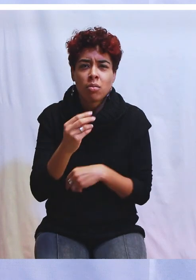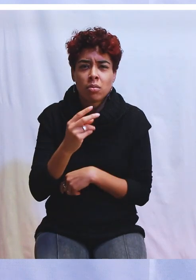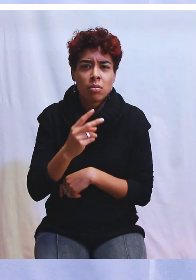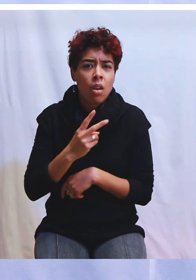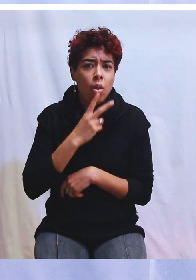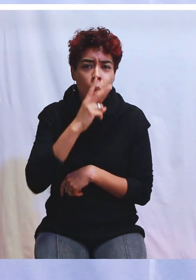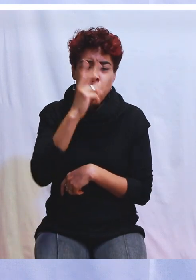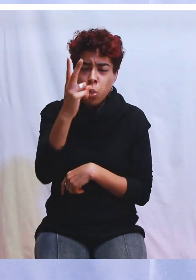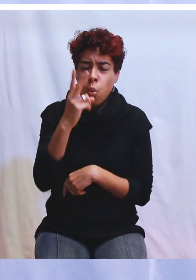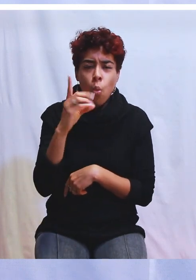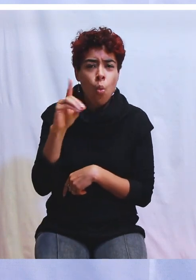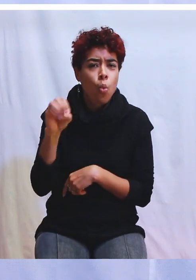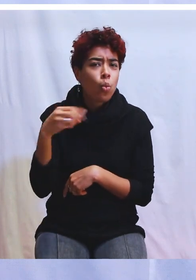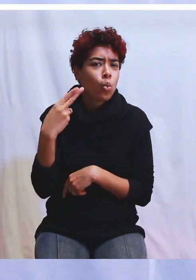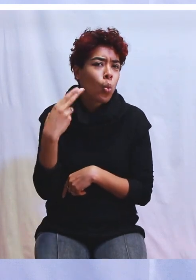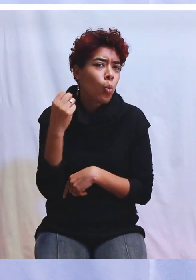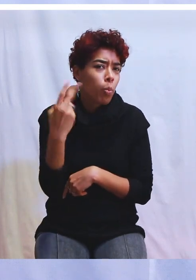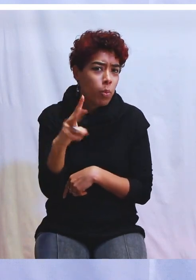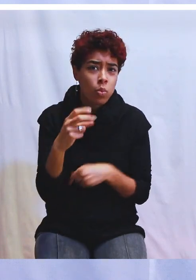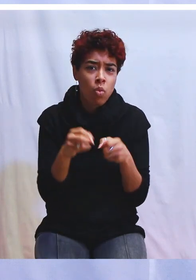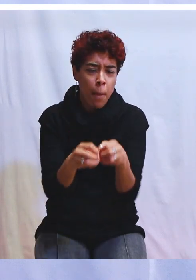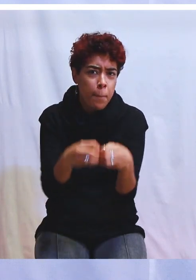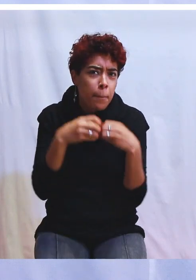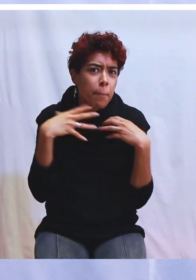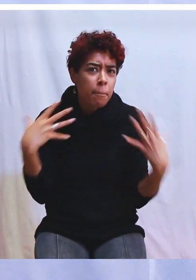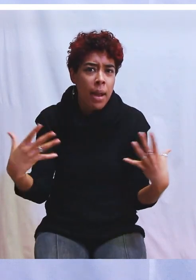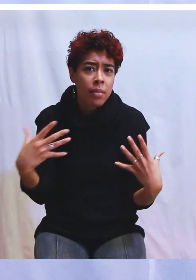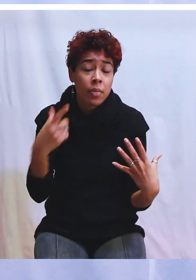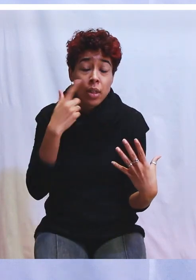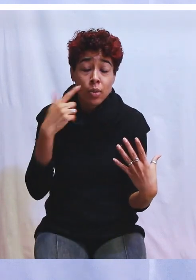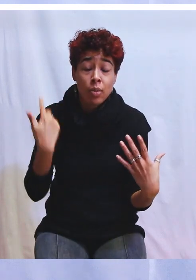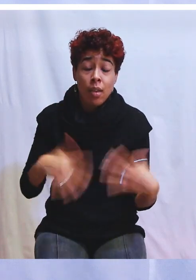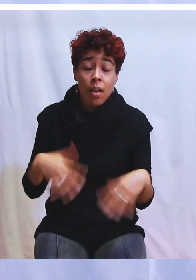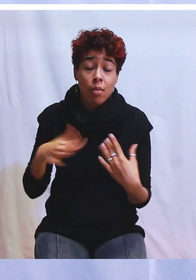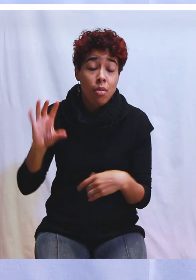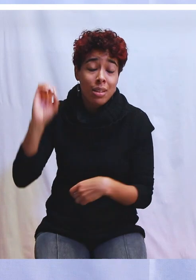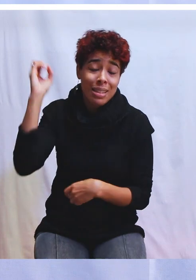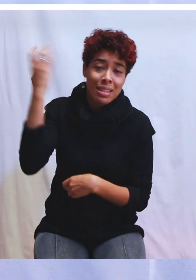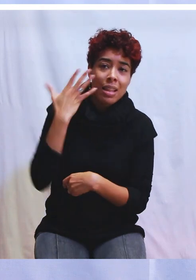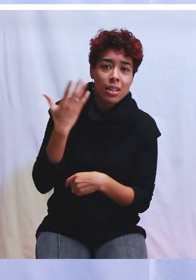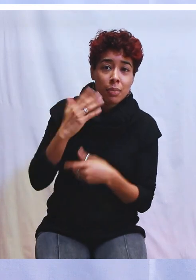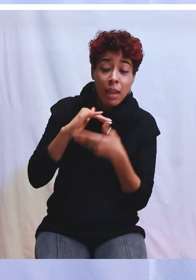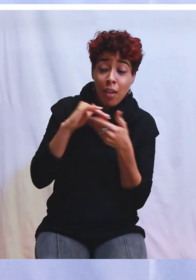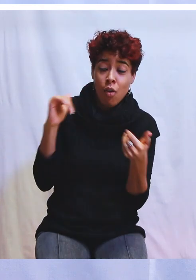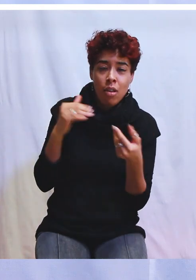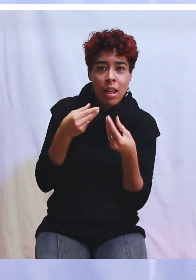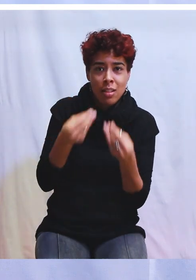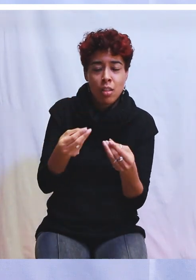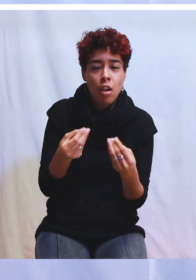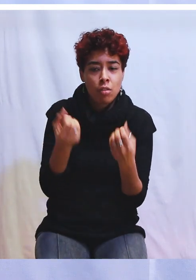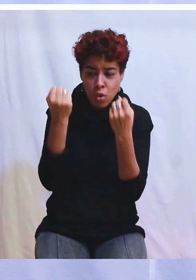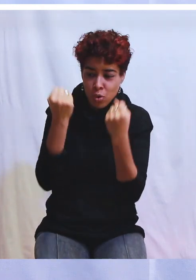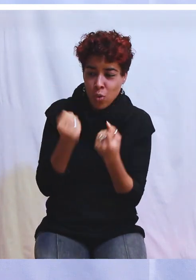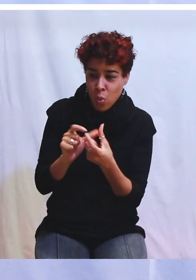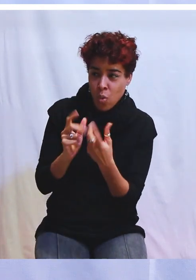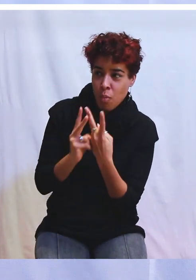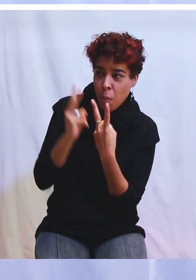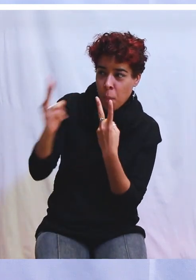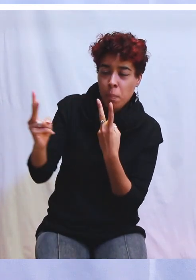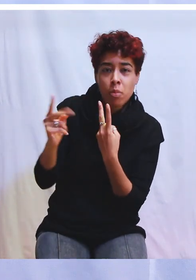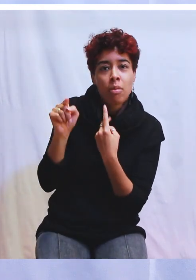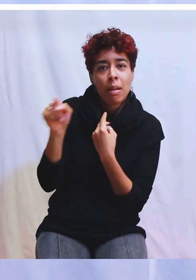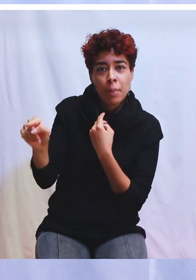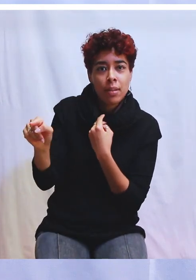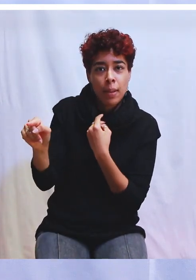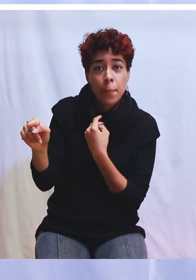l'autre. Tu vas voir comment le Saint-Esprit va prendre le relais dans ta vie pour venir, venir donner du secours à la personne en face de toi.